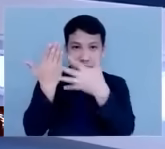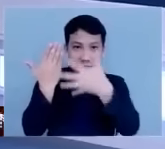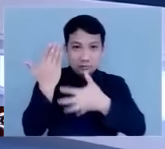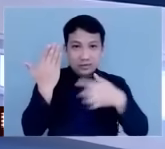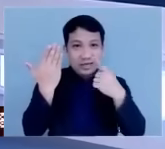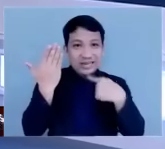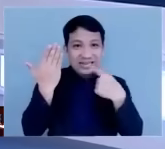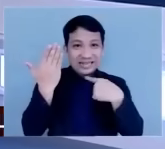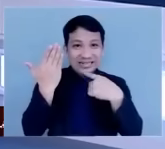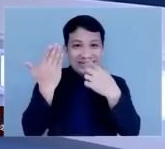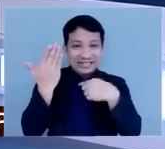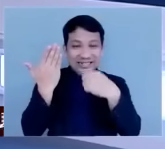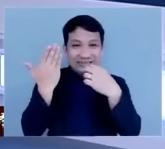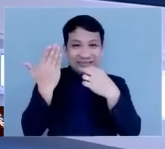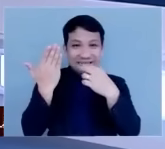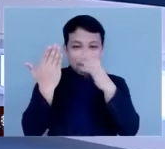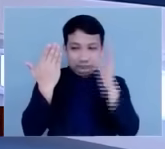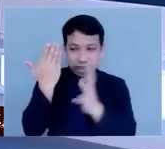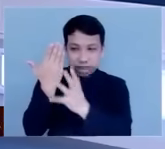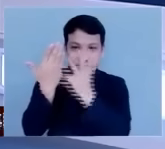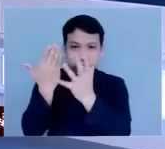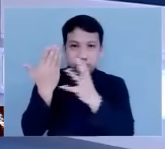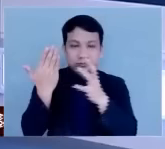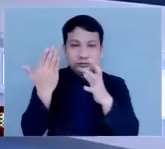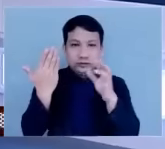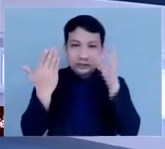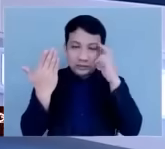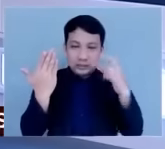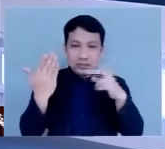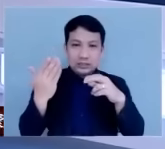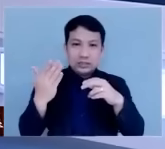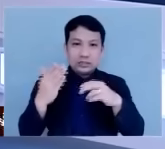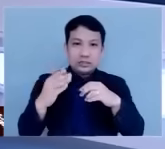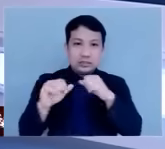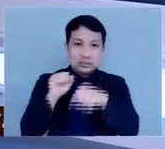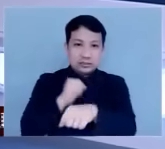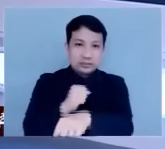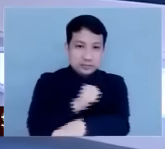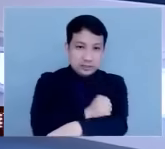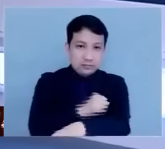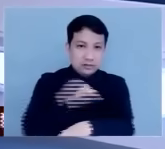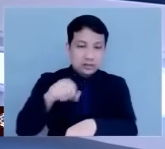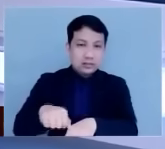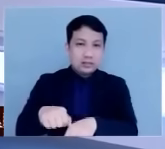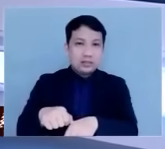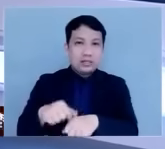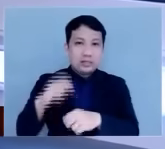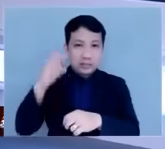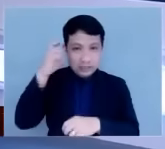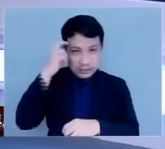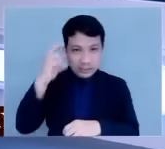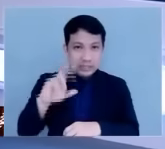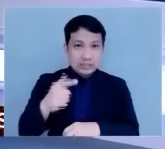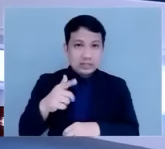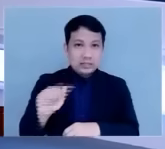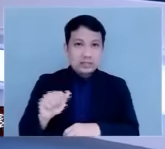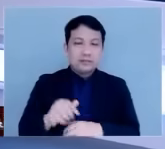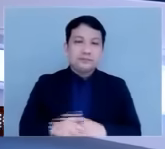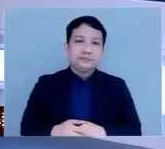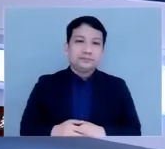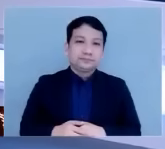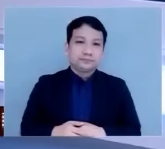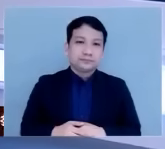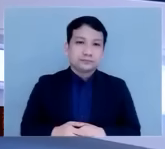yan, kita nyo, sakop niya ng Legazpi, Catbalogan, Samar at yung Naga. Tingnan lang po natin yung bagsak ng